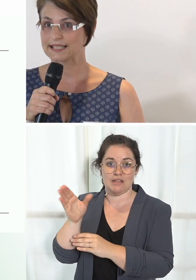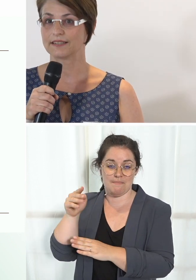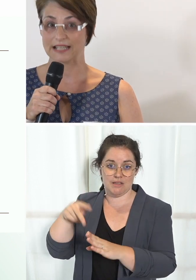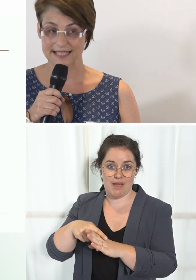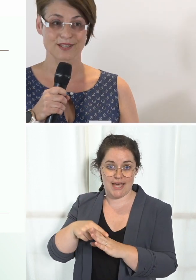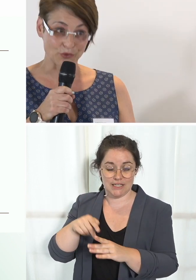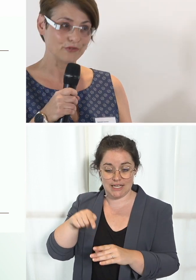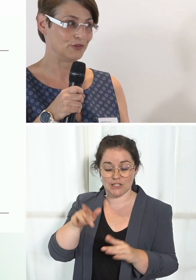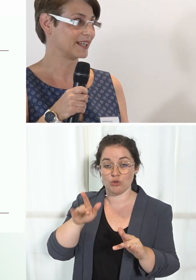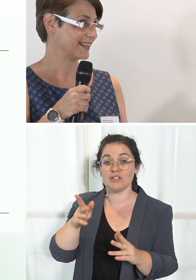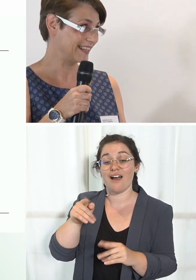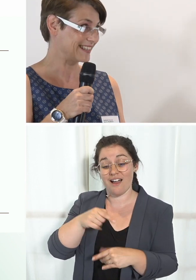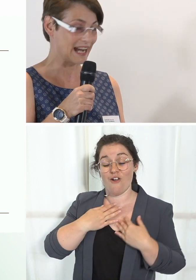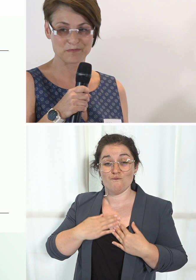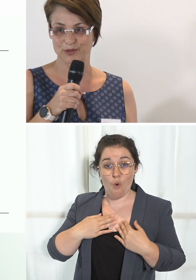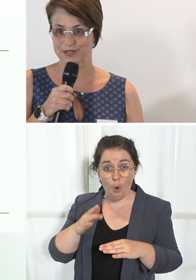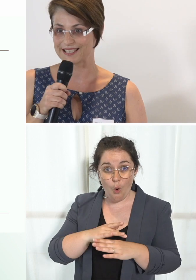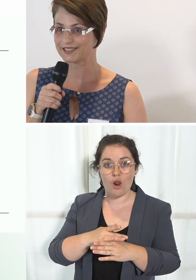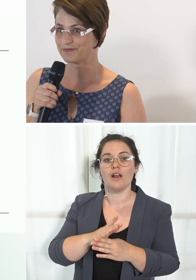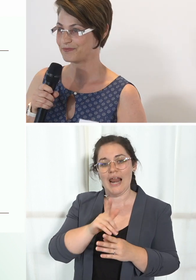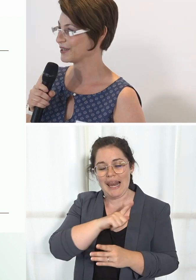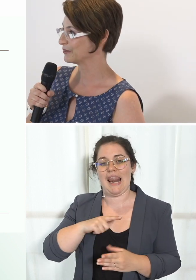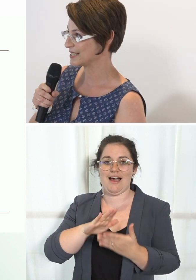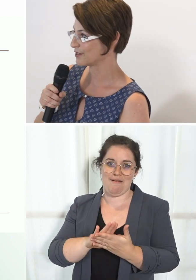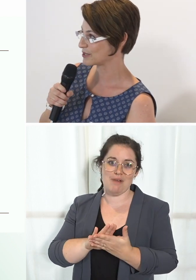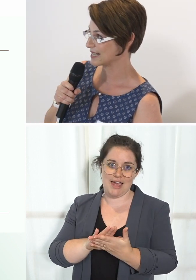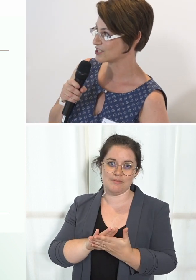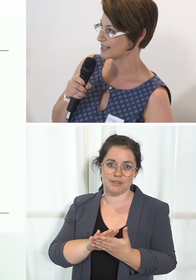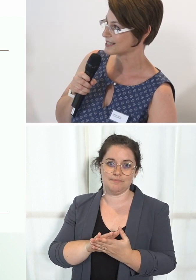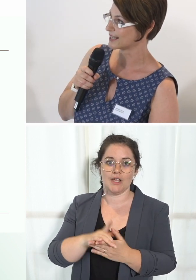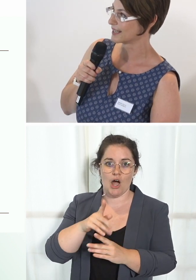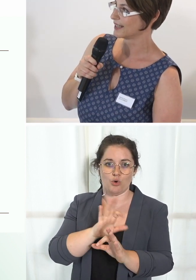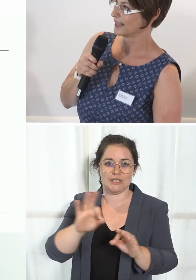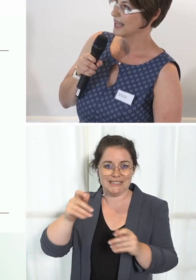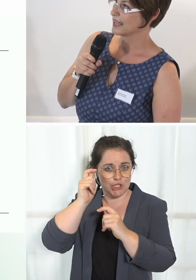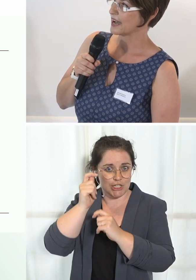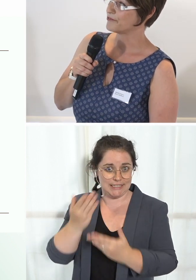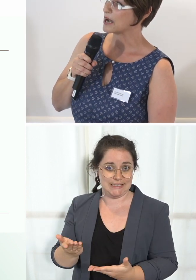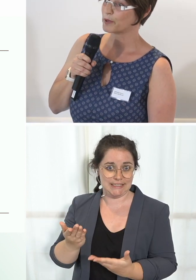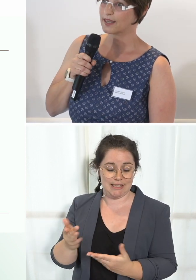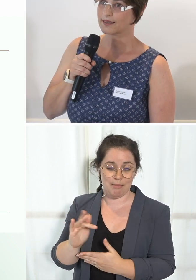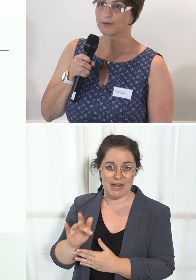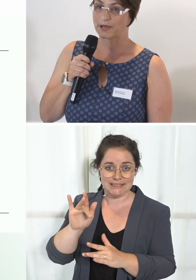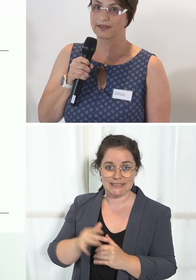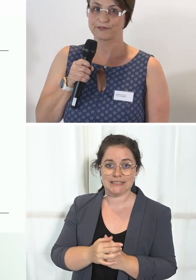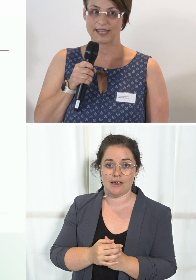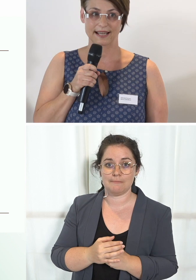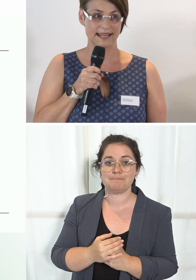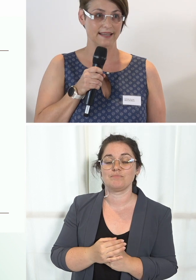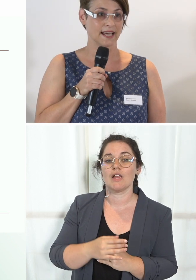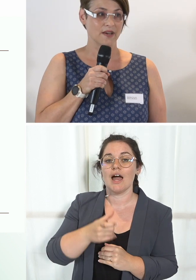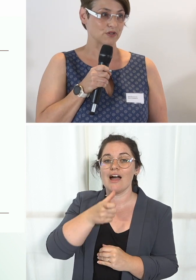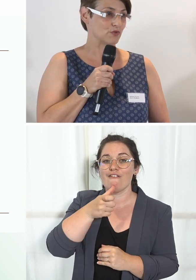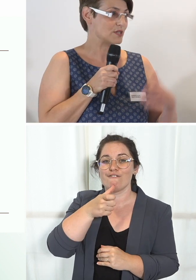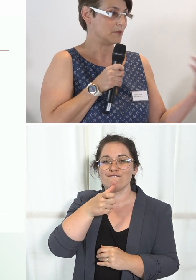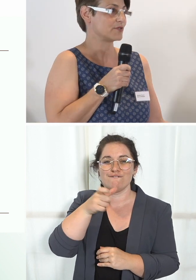dass die dann, wenn sie sich wohlfühlen, richtig lange bei uns sind. Ja, und das auch sehr schätzen. Ja, Fachbegriffe